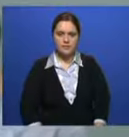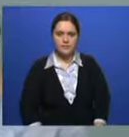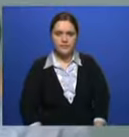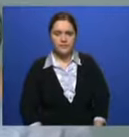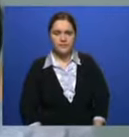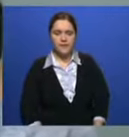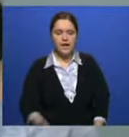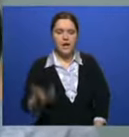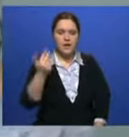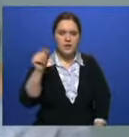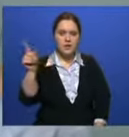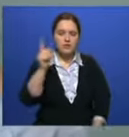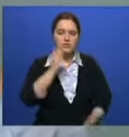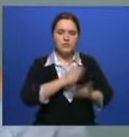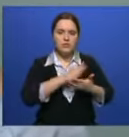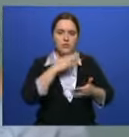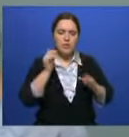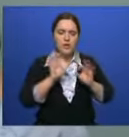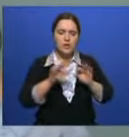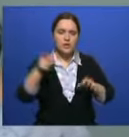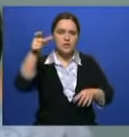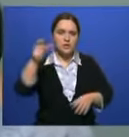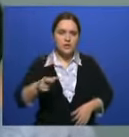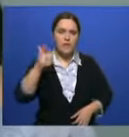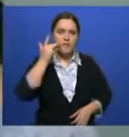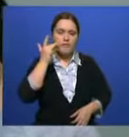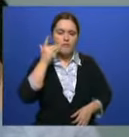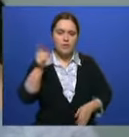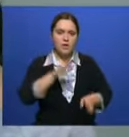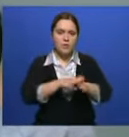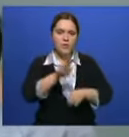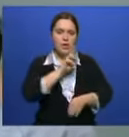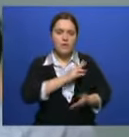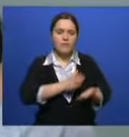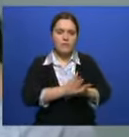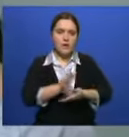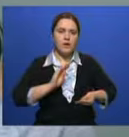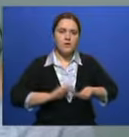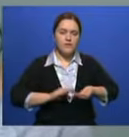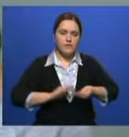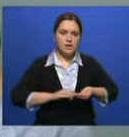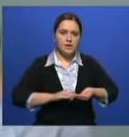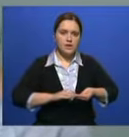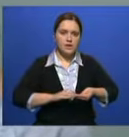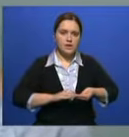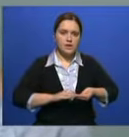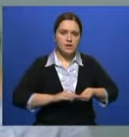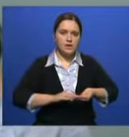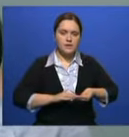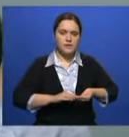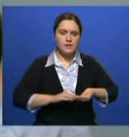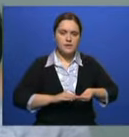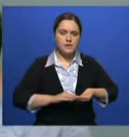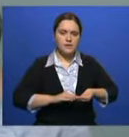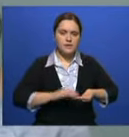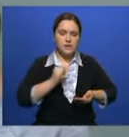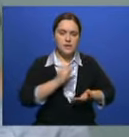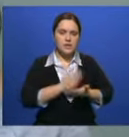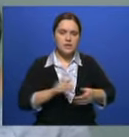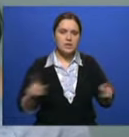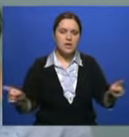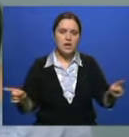можно говорить многое. Это человек, который всю жизнь посвятил геологической отрасли и внес, можно сказать, так, большой вклад в